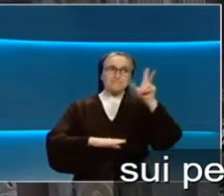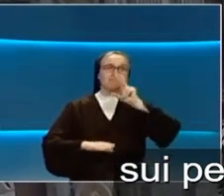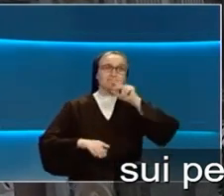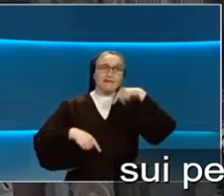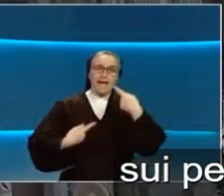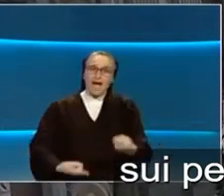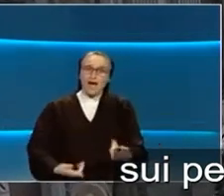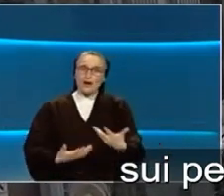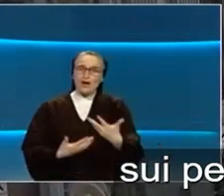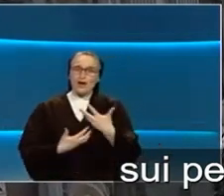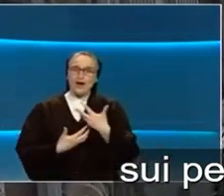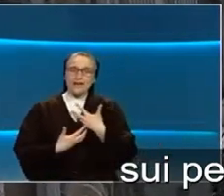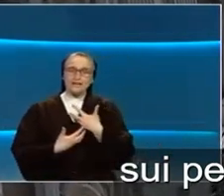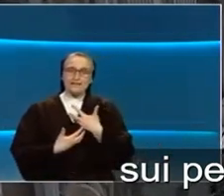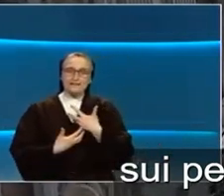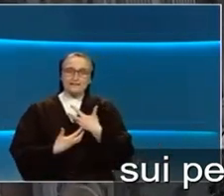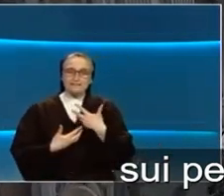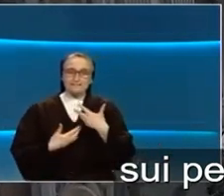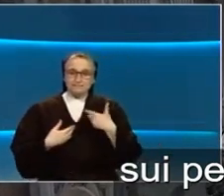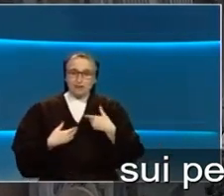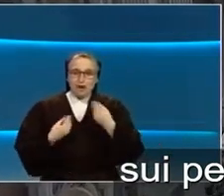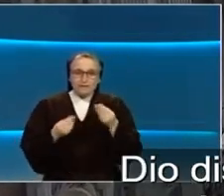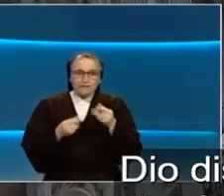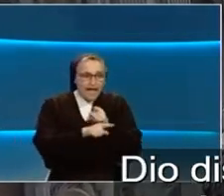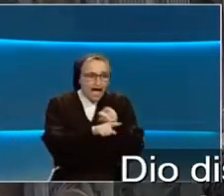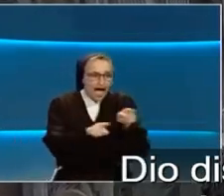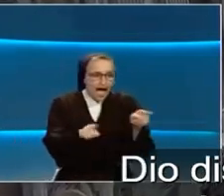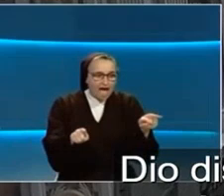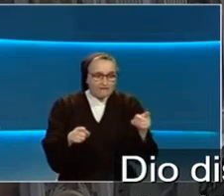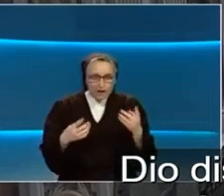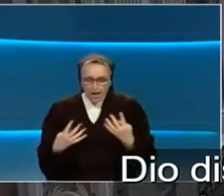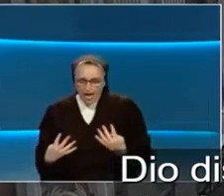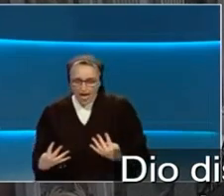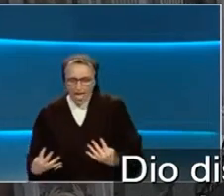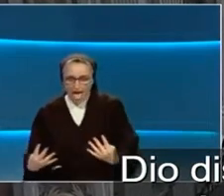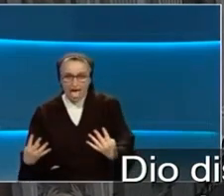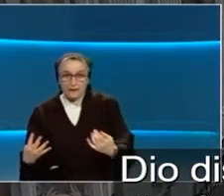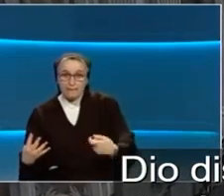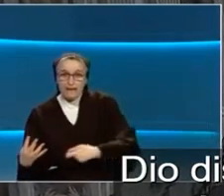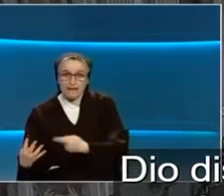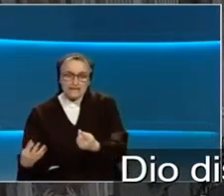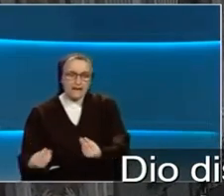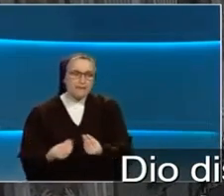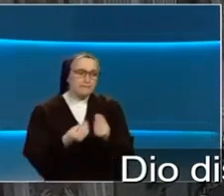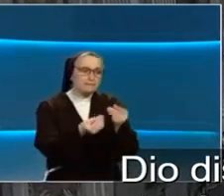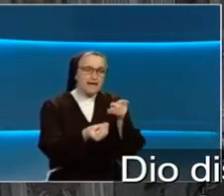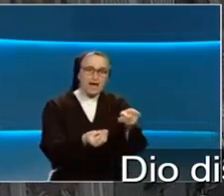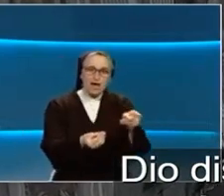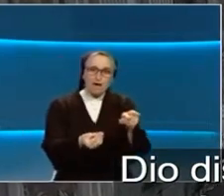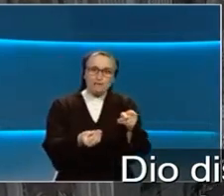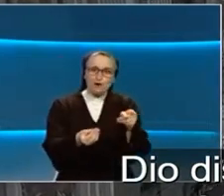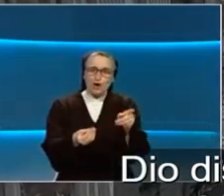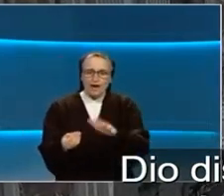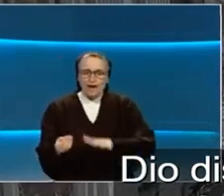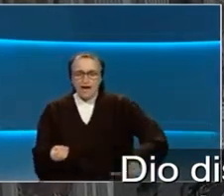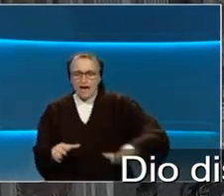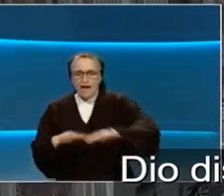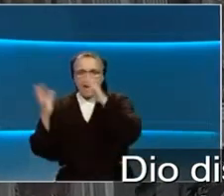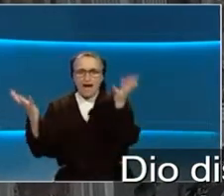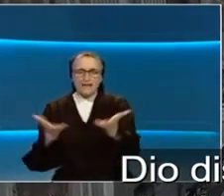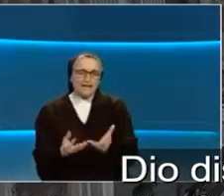Dio disse: ecco, io vi do ogni erba che produce seme e che è su tutta la